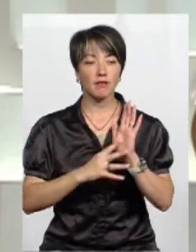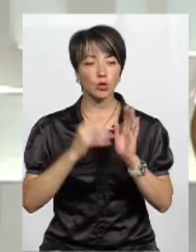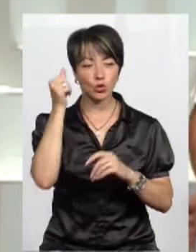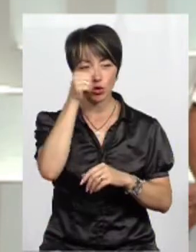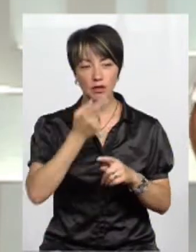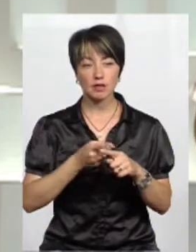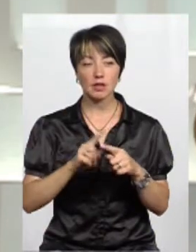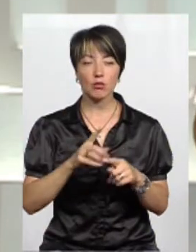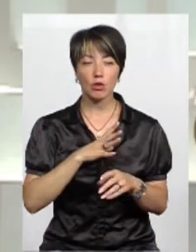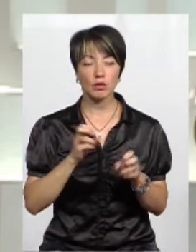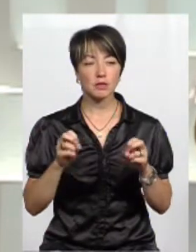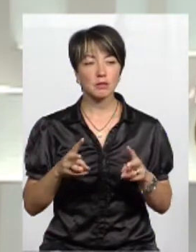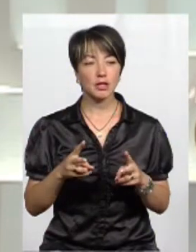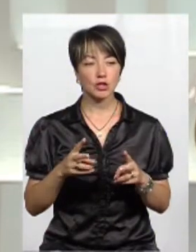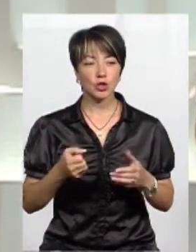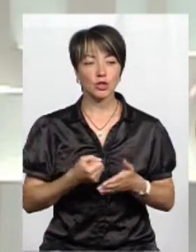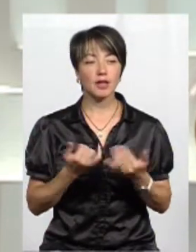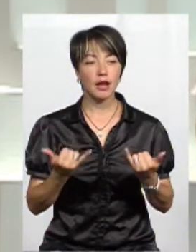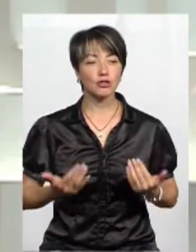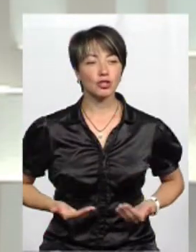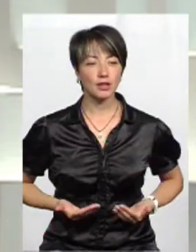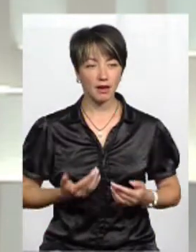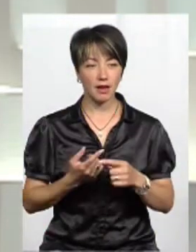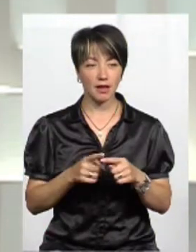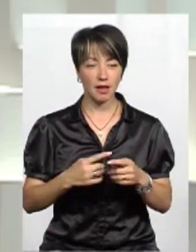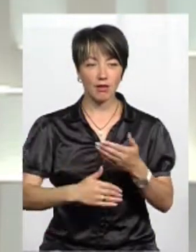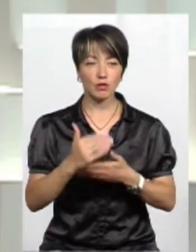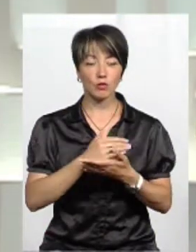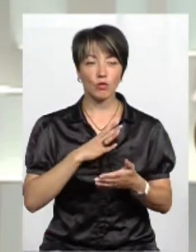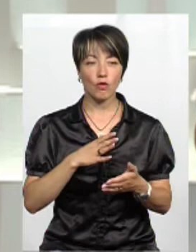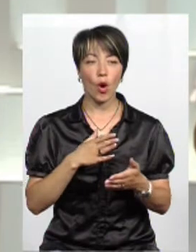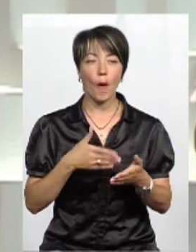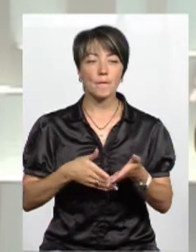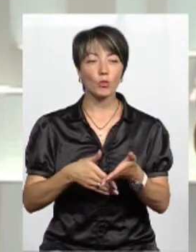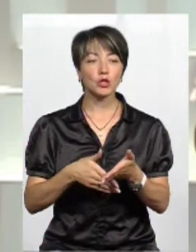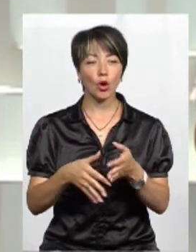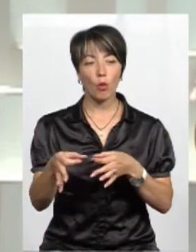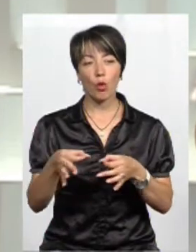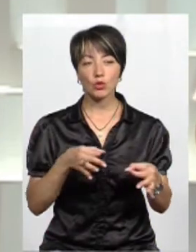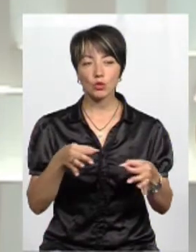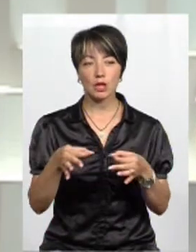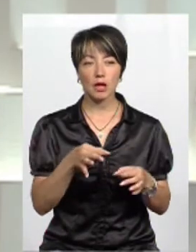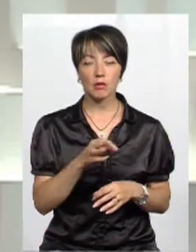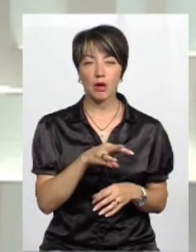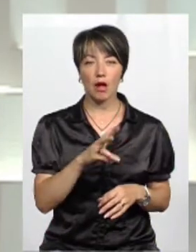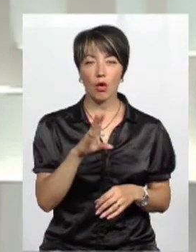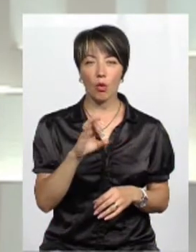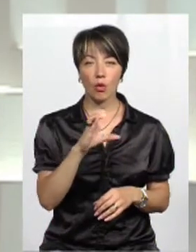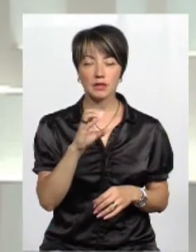років, коли це ще було небезпечне до життя. Врешті-решт я був помічником-консультантом Михайла